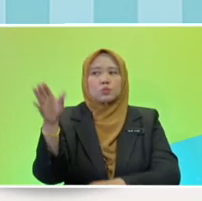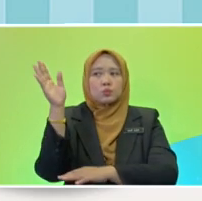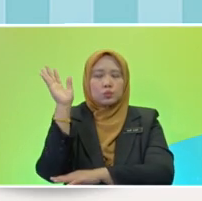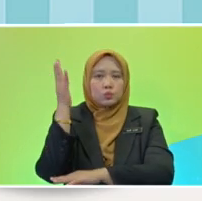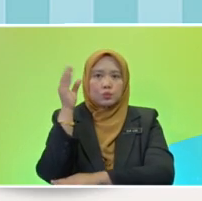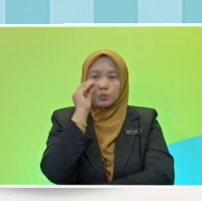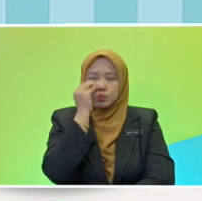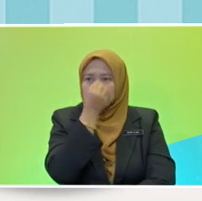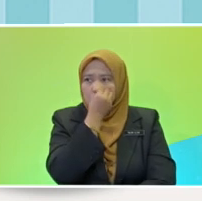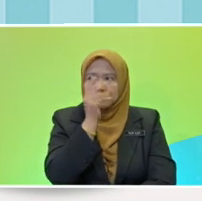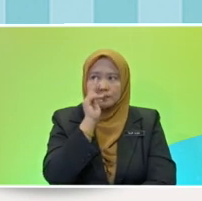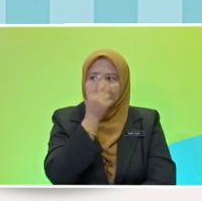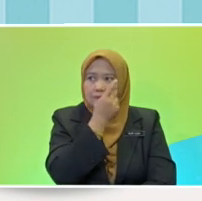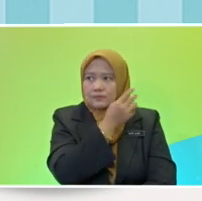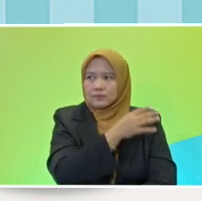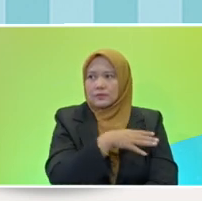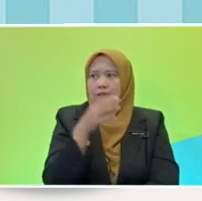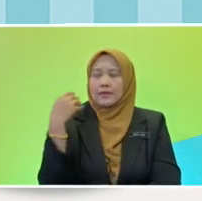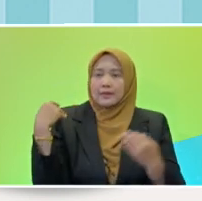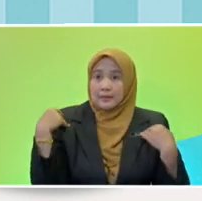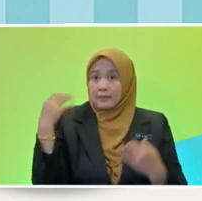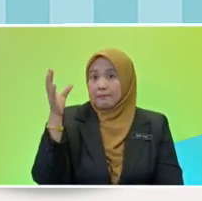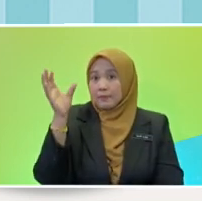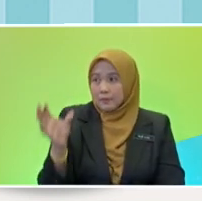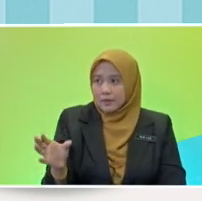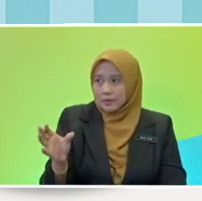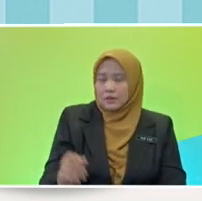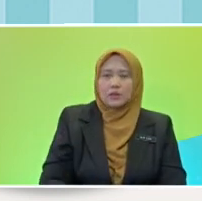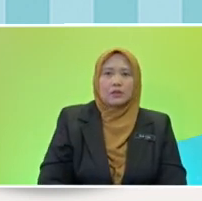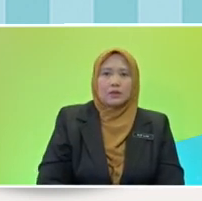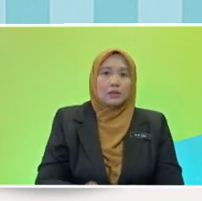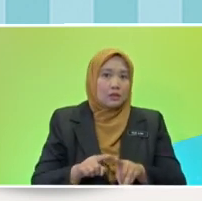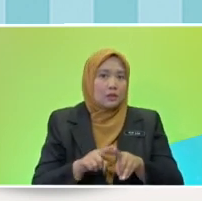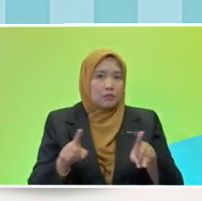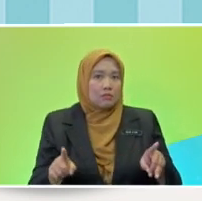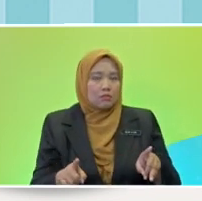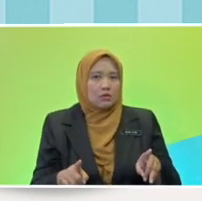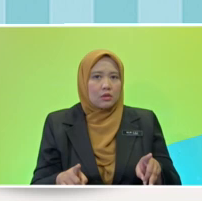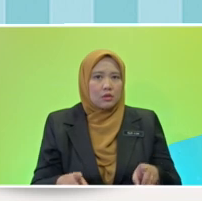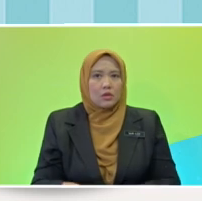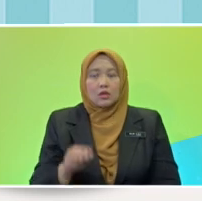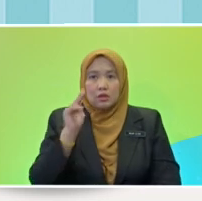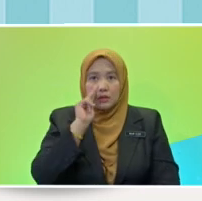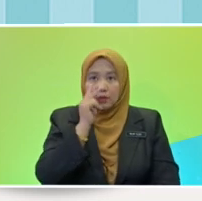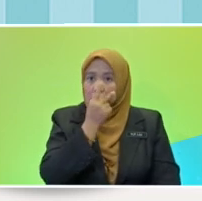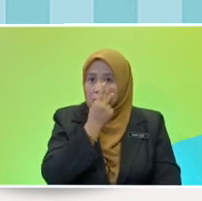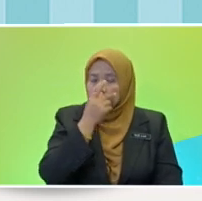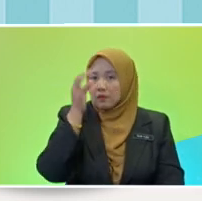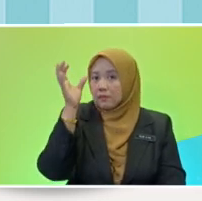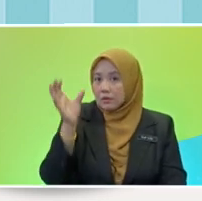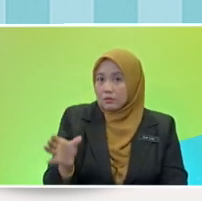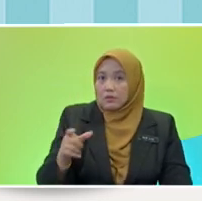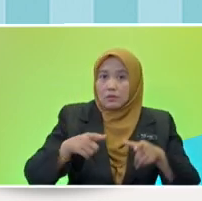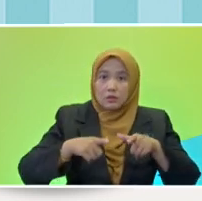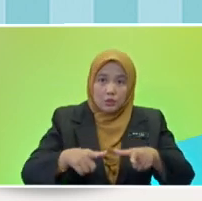jagung kedua-duanya adalah batang tetapi perbedaannya pokok buang kekuatan dia berkayu manikalep pokok